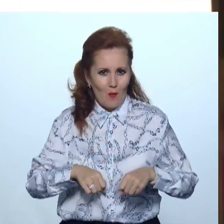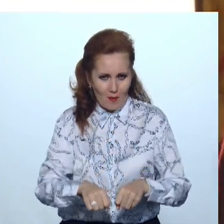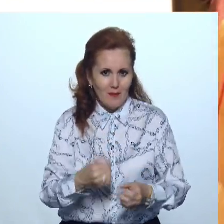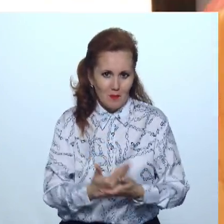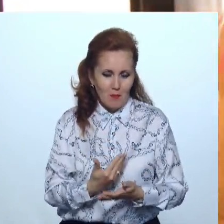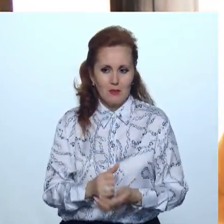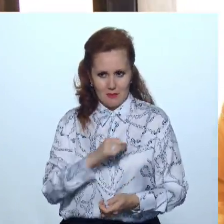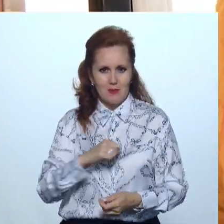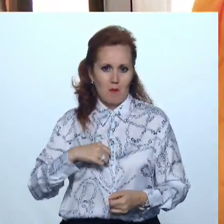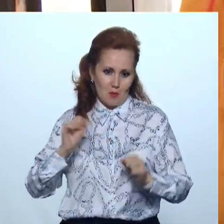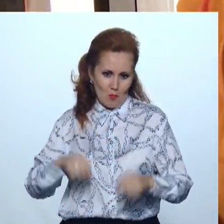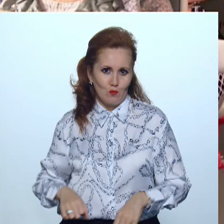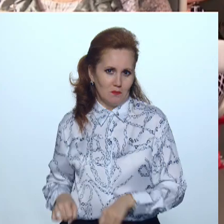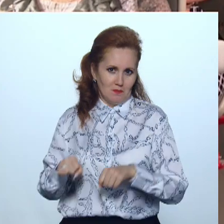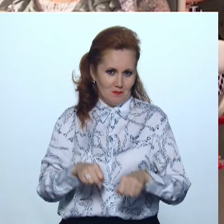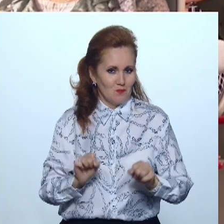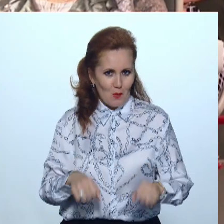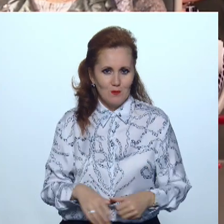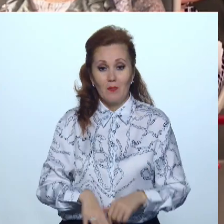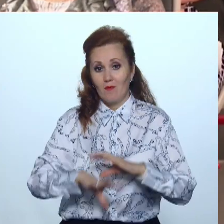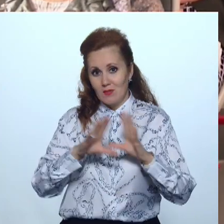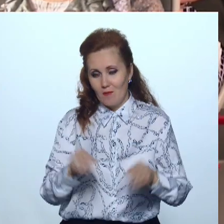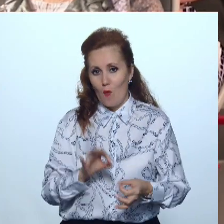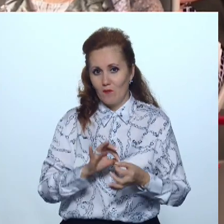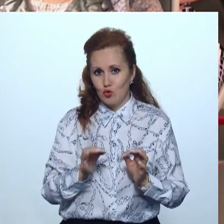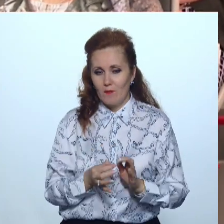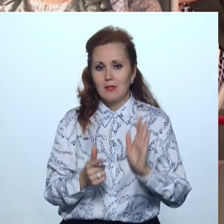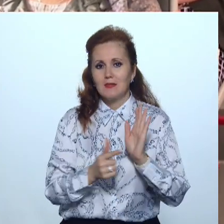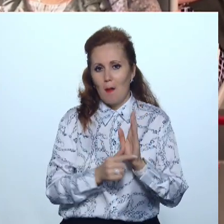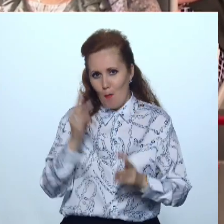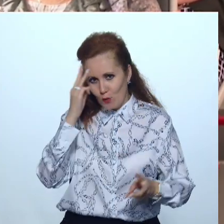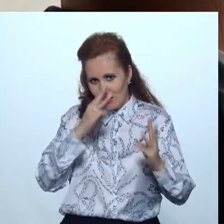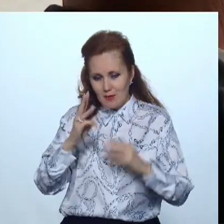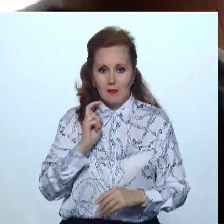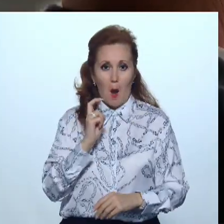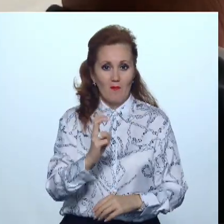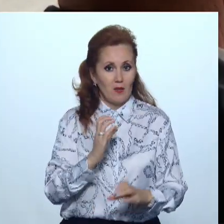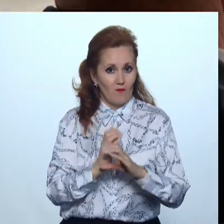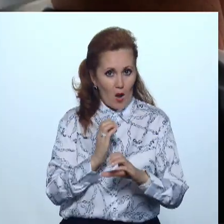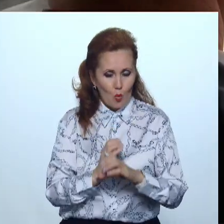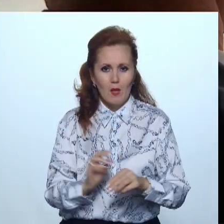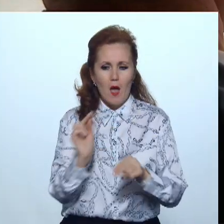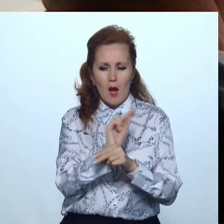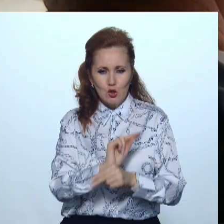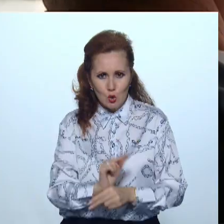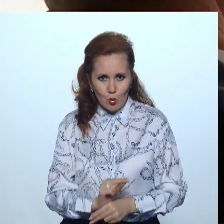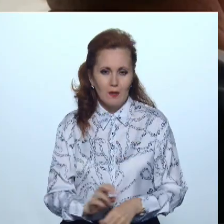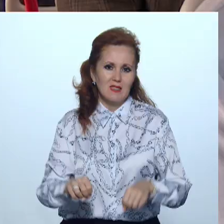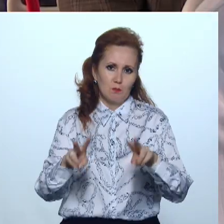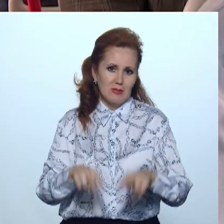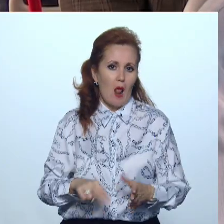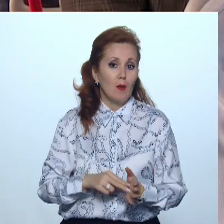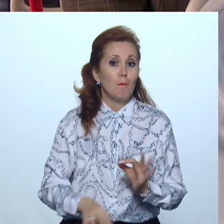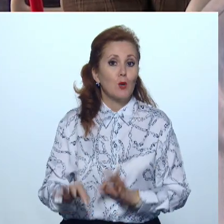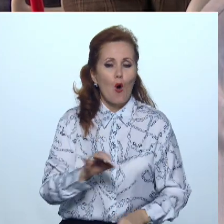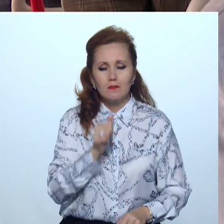Здесь можно самой обойтись, да? Справиться. Всего в Ижевске сегодня 7 модернизированных трамвайных вагонов. Их реконструируют в рамках специального